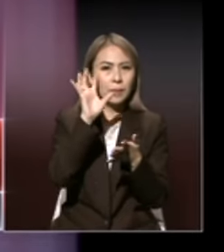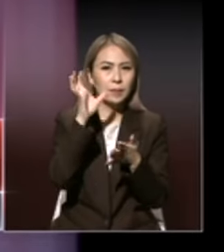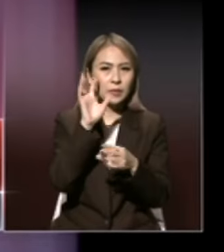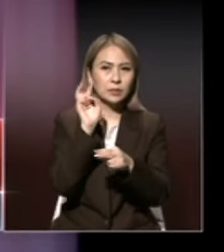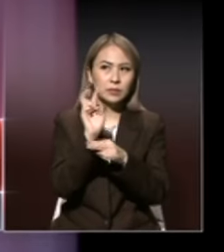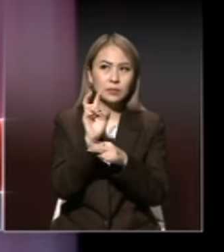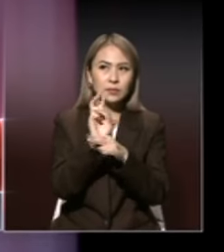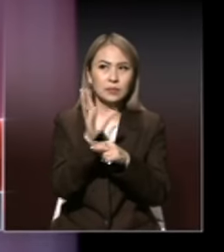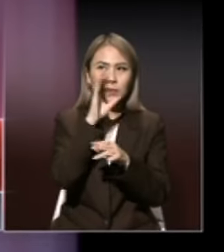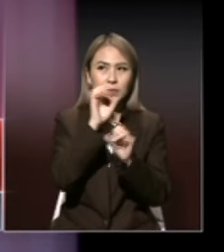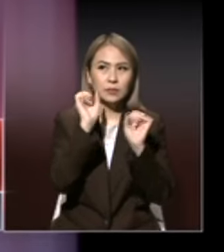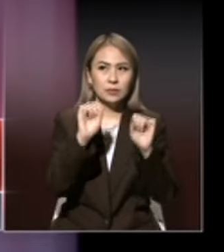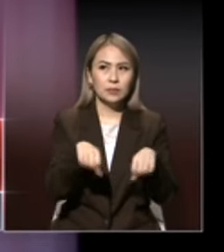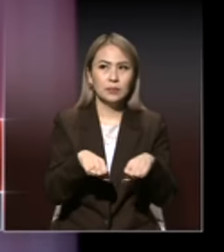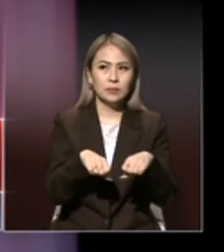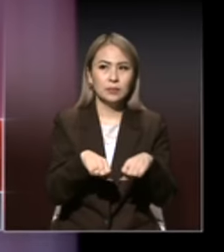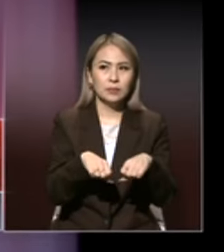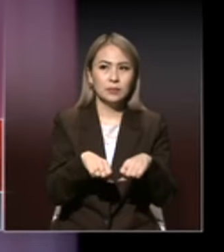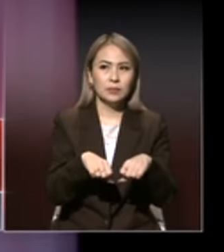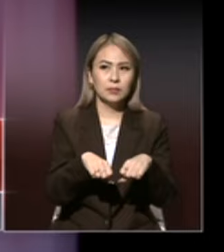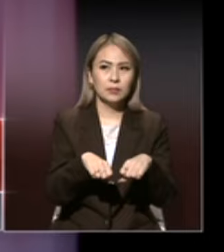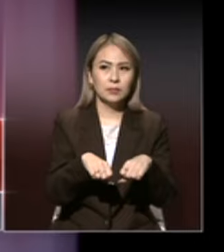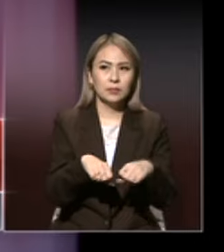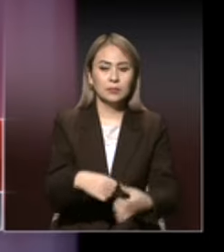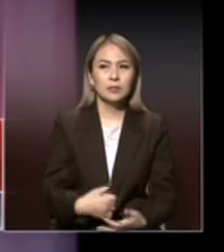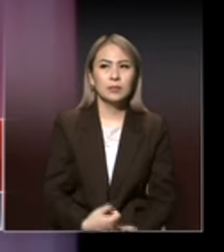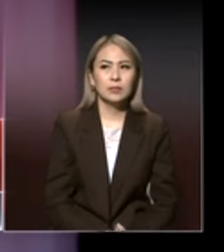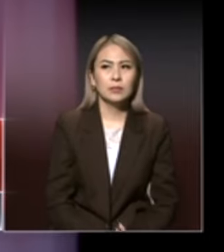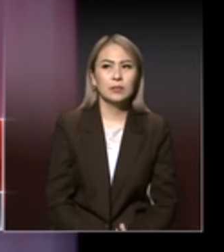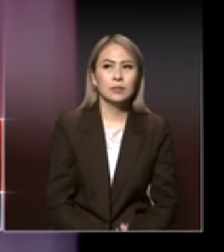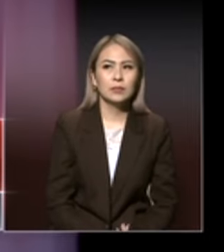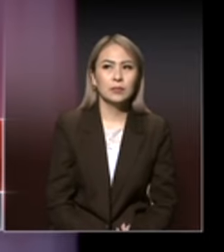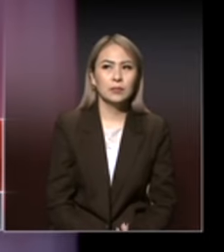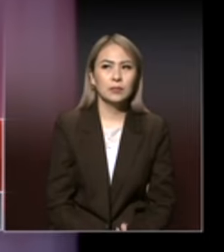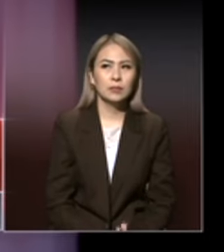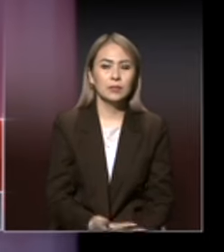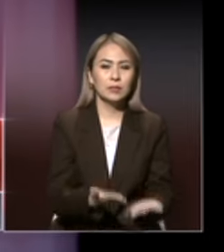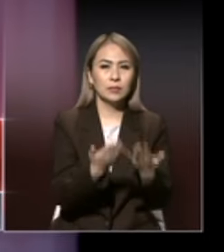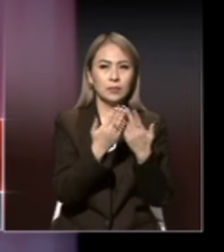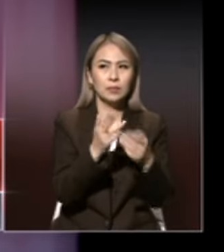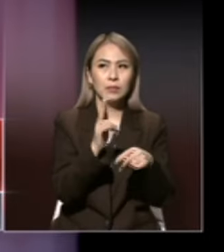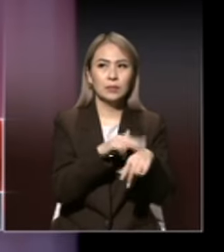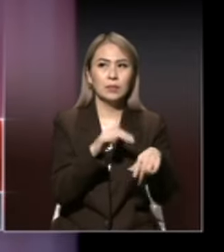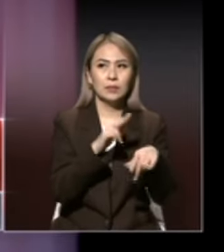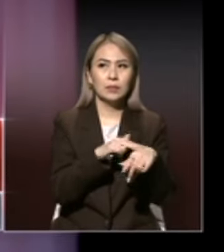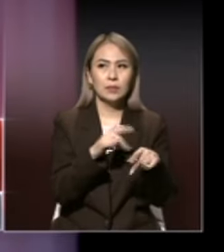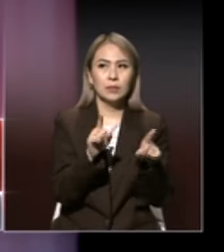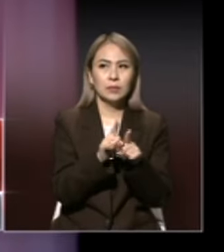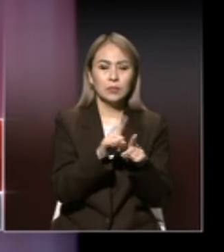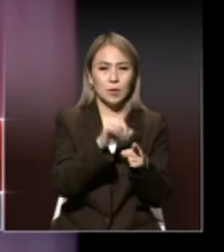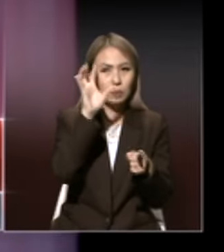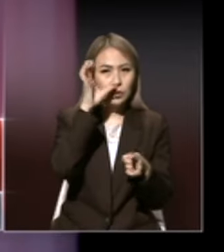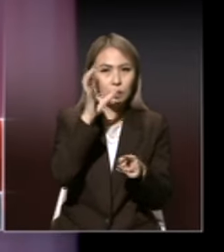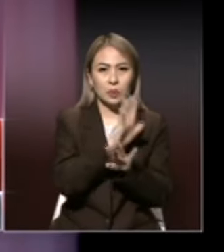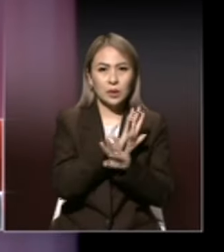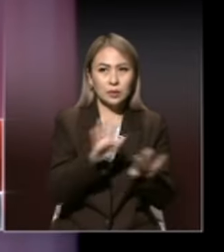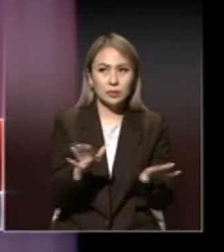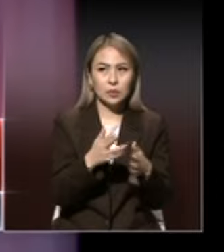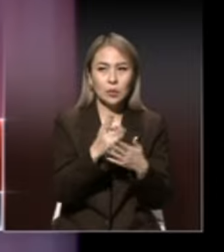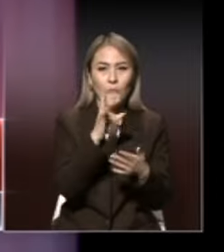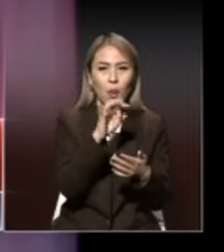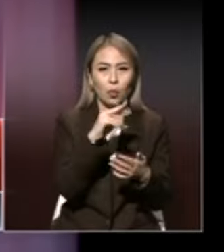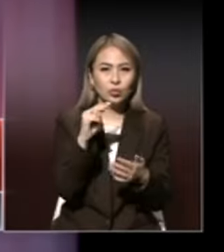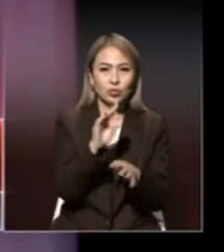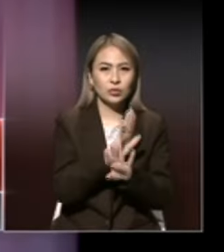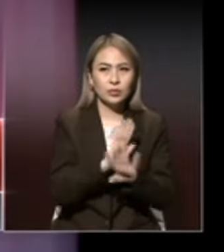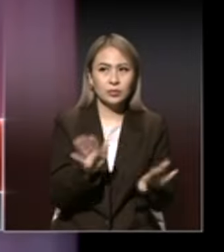көмек алу мүмкіндігіне ие болу керек. Ескерту берілді, ал полиция, бізде оныңыз да полиция психолог емес. Коуч емес,